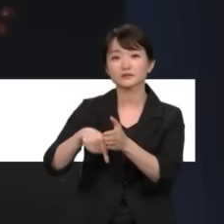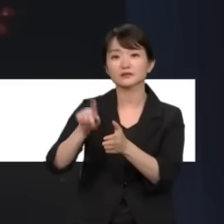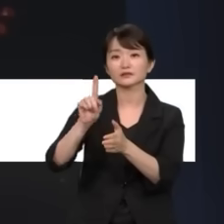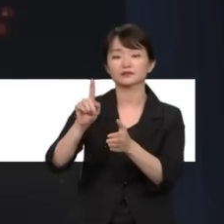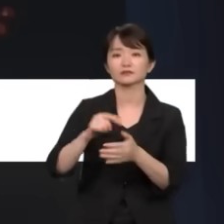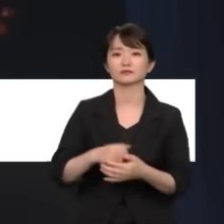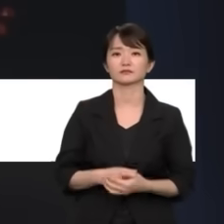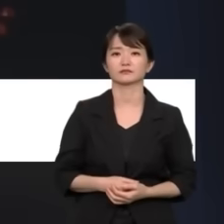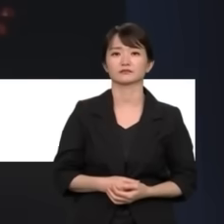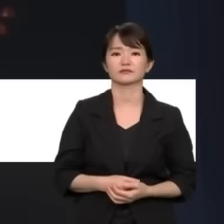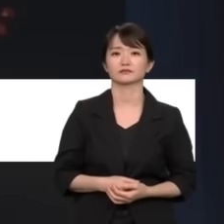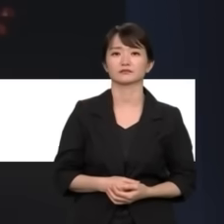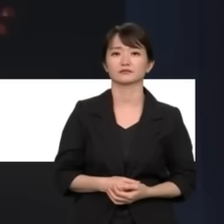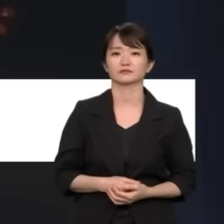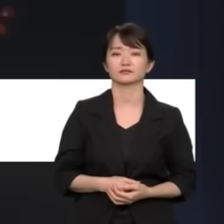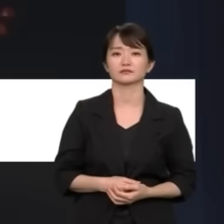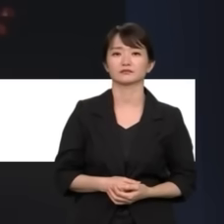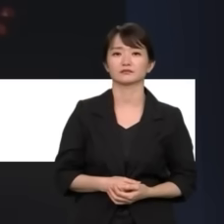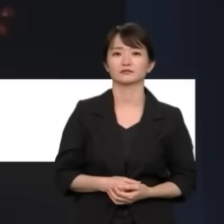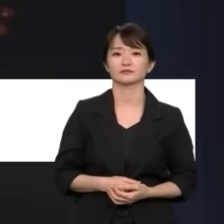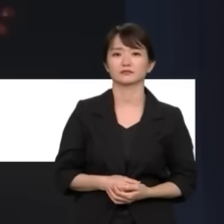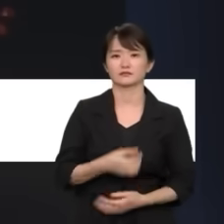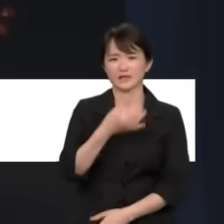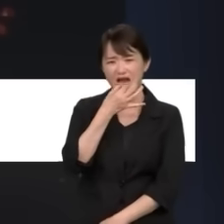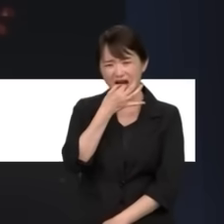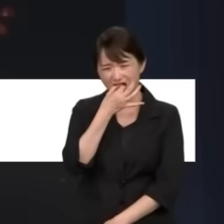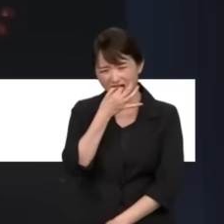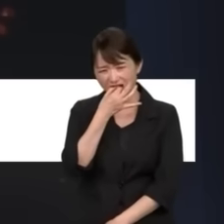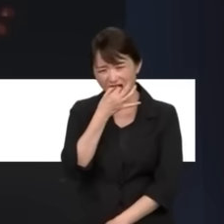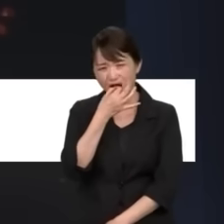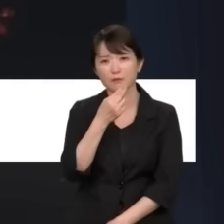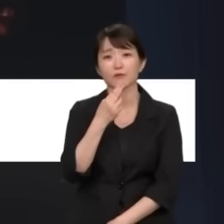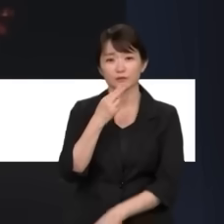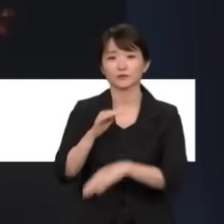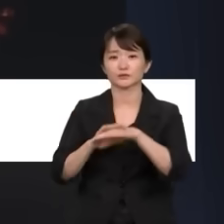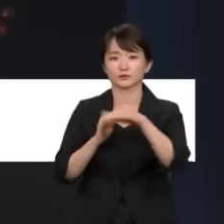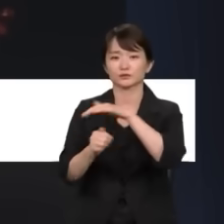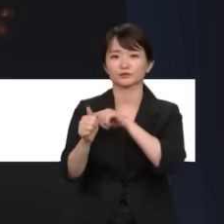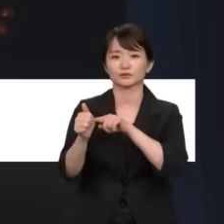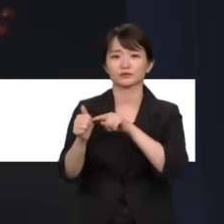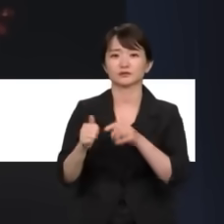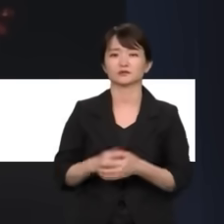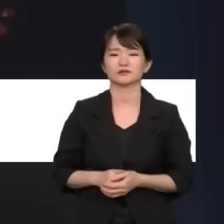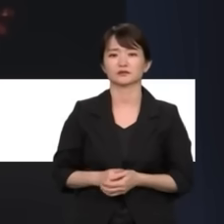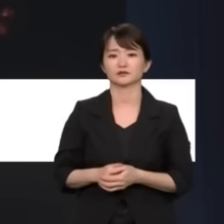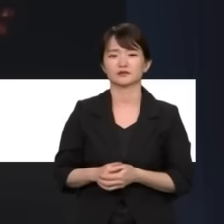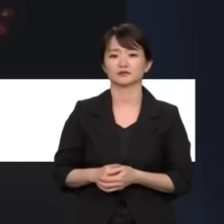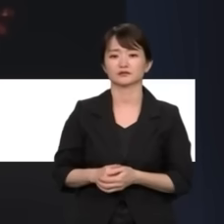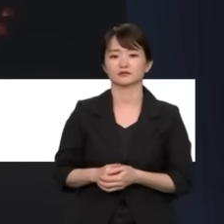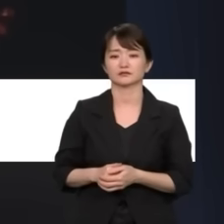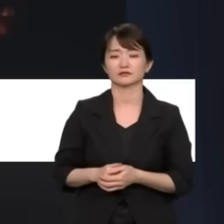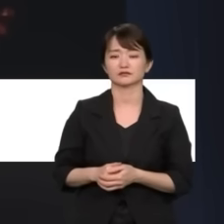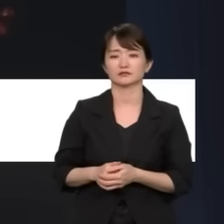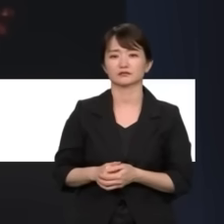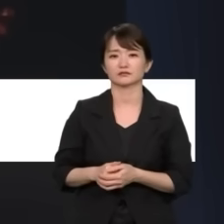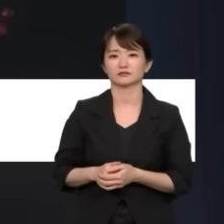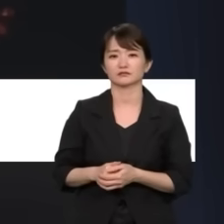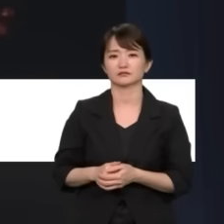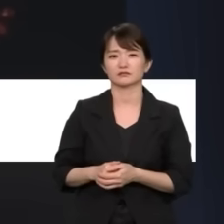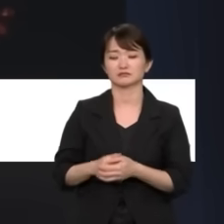동안에는 사실 욕심이 없었던 선수였어요 그 무명 기간 동안에는